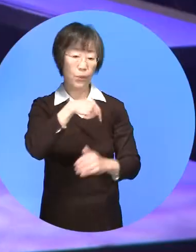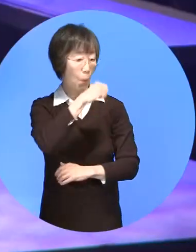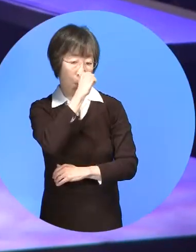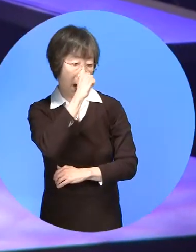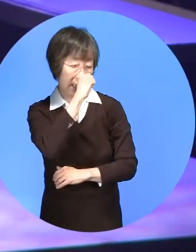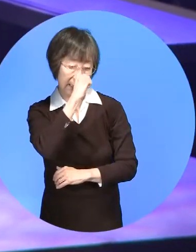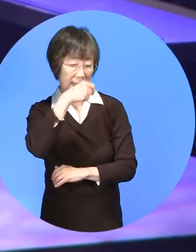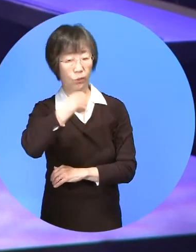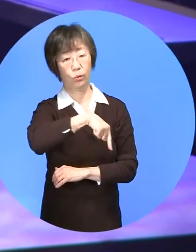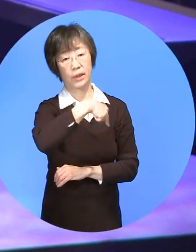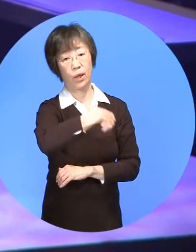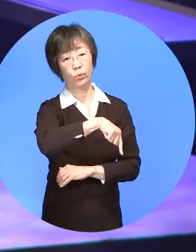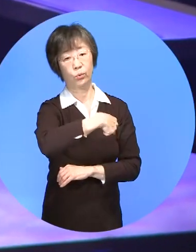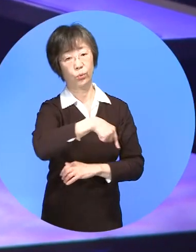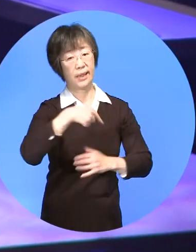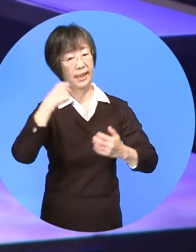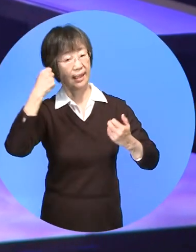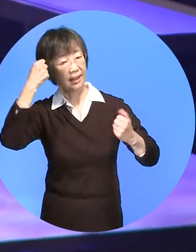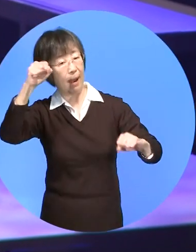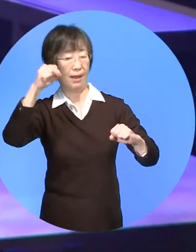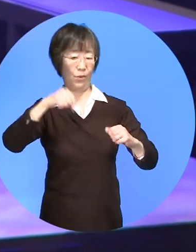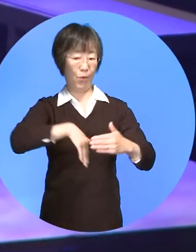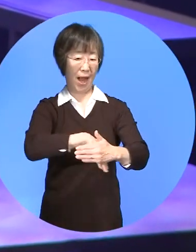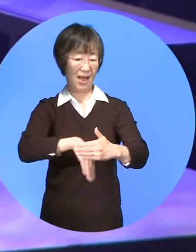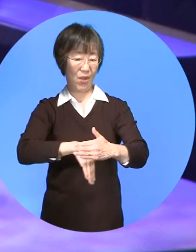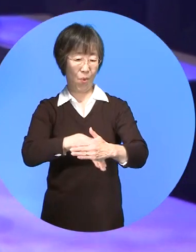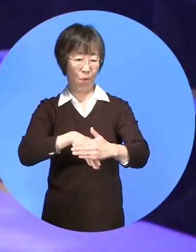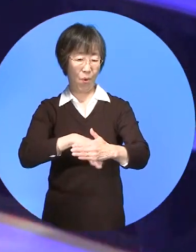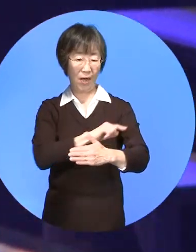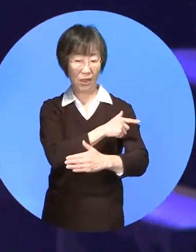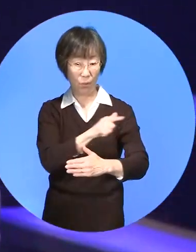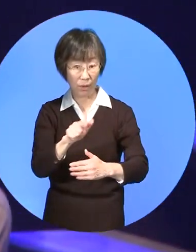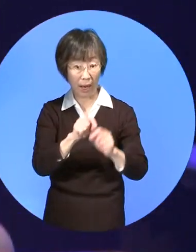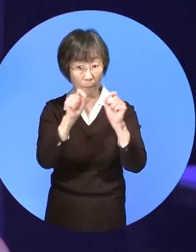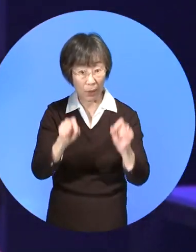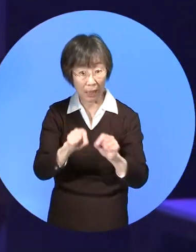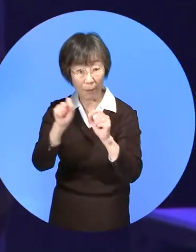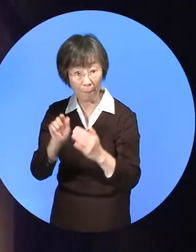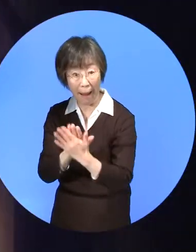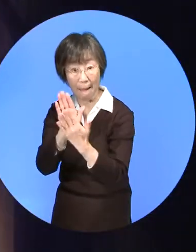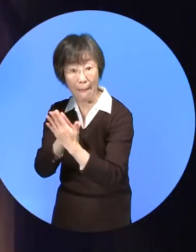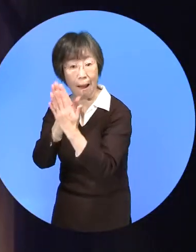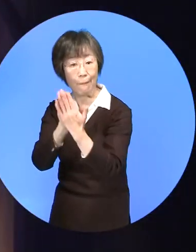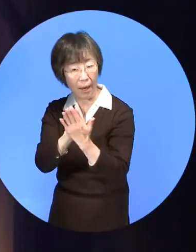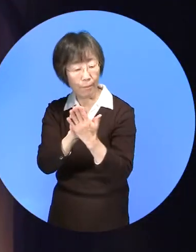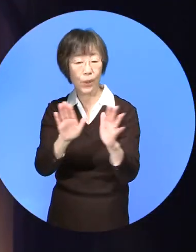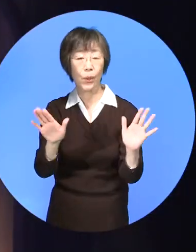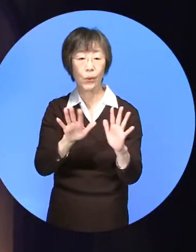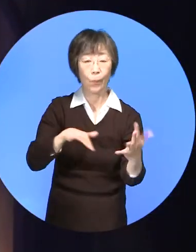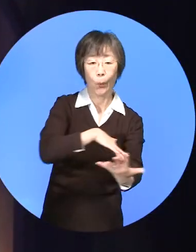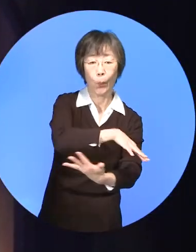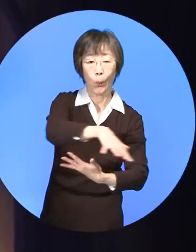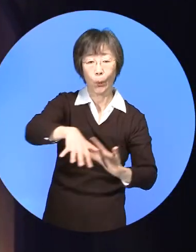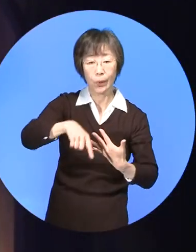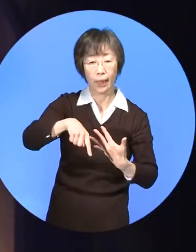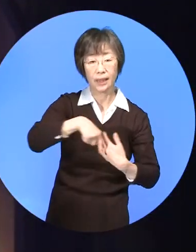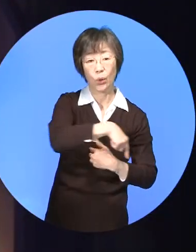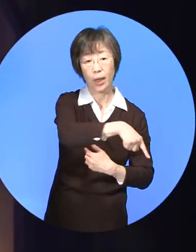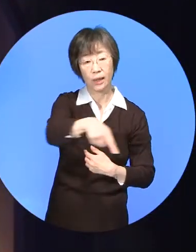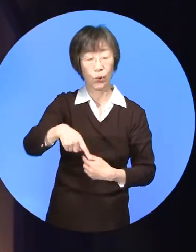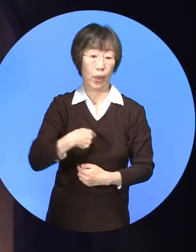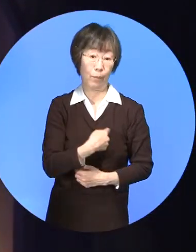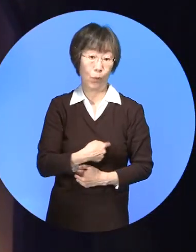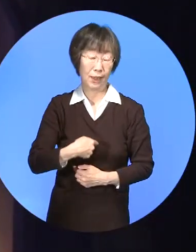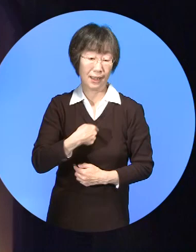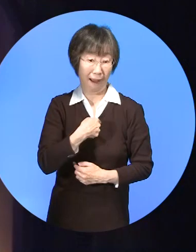居。さまざまなハプニングに見舞われながらも、子どもたちや巻き込まれた人たちの思いが次々と展